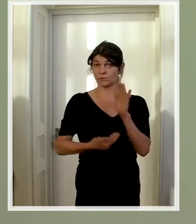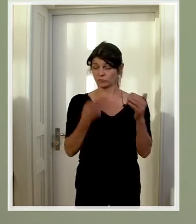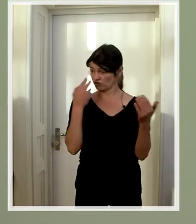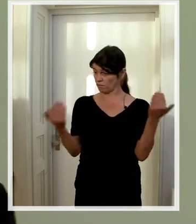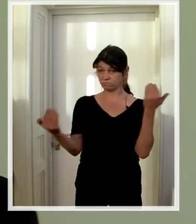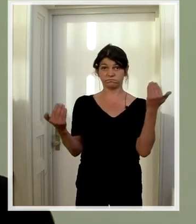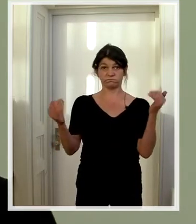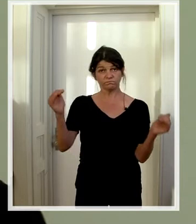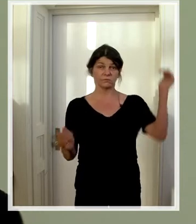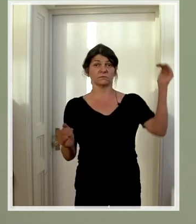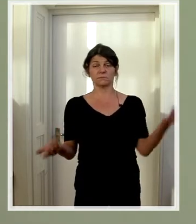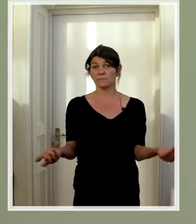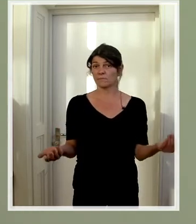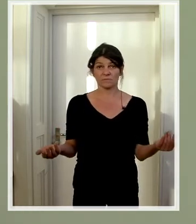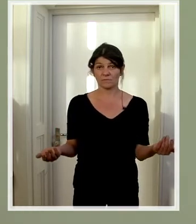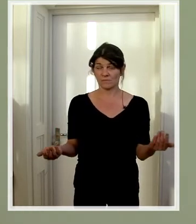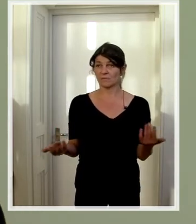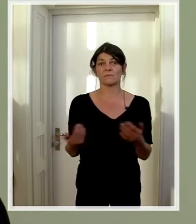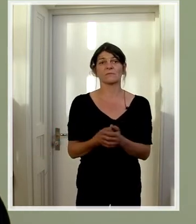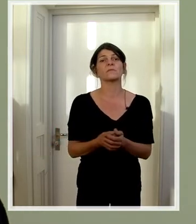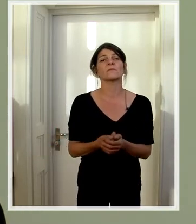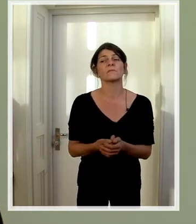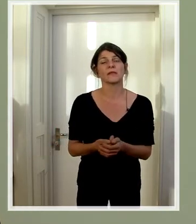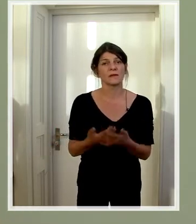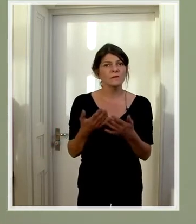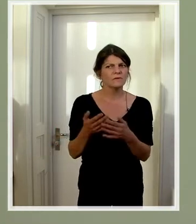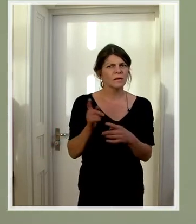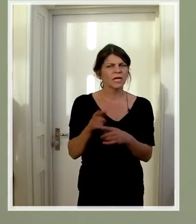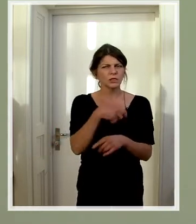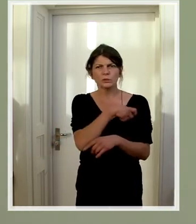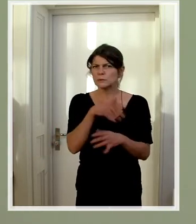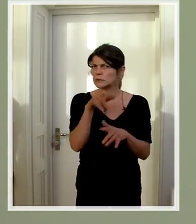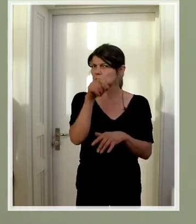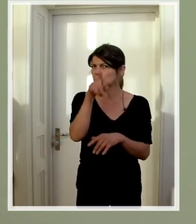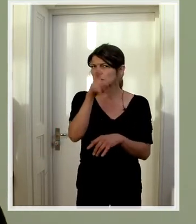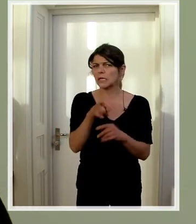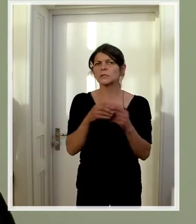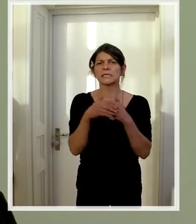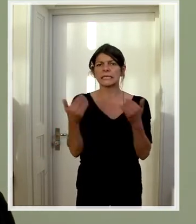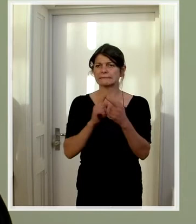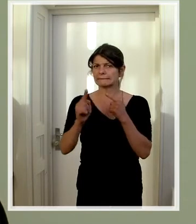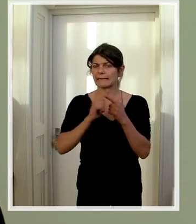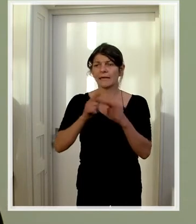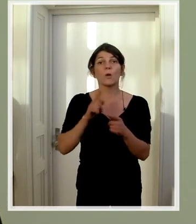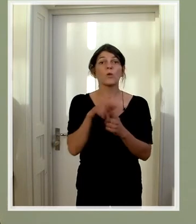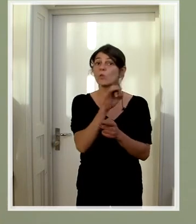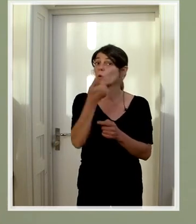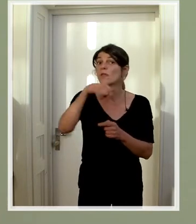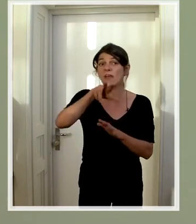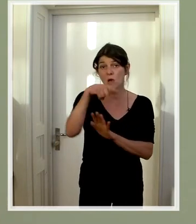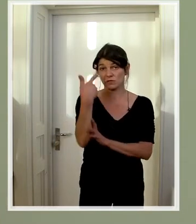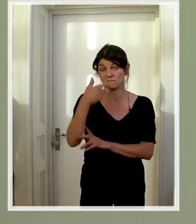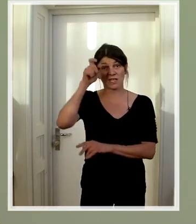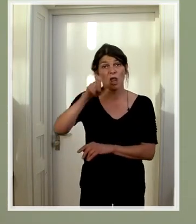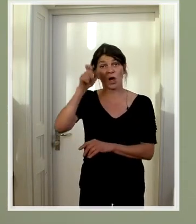ist, für Schweiz sind über 12.000 Grenzgänger und es fahren nur 173